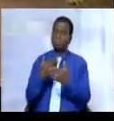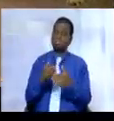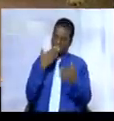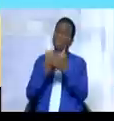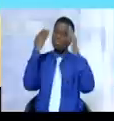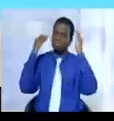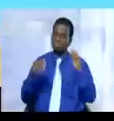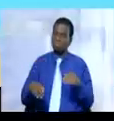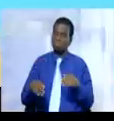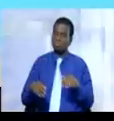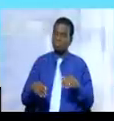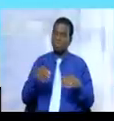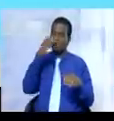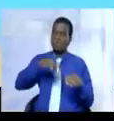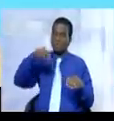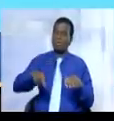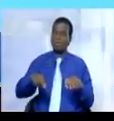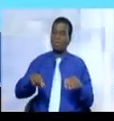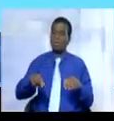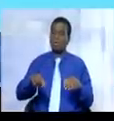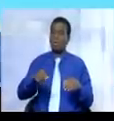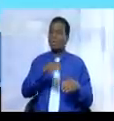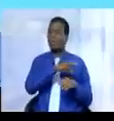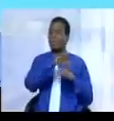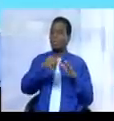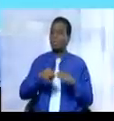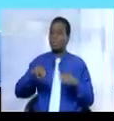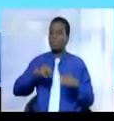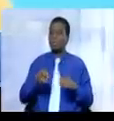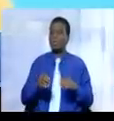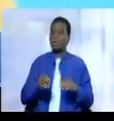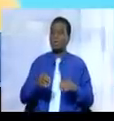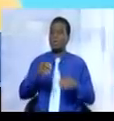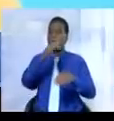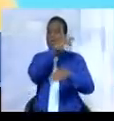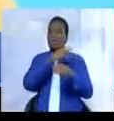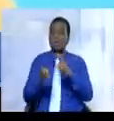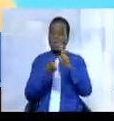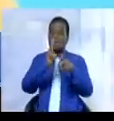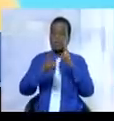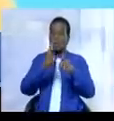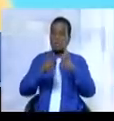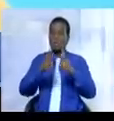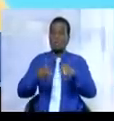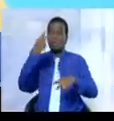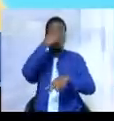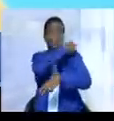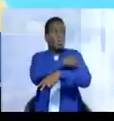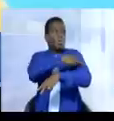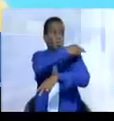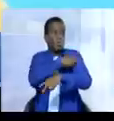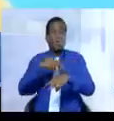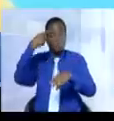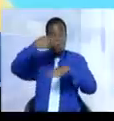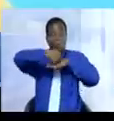bienvenue. On souhaiterait que le conseil ou les personnes qui vont nous donnent une ambulance pour évacuer nos femmes enceintes, tout ce qui est